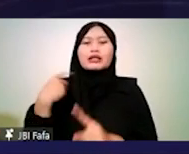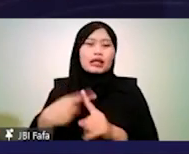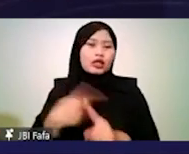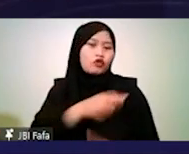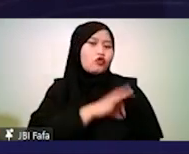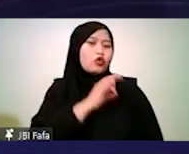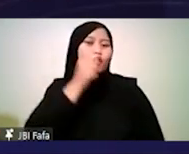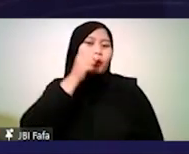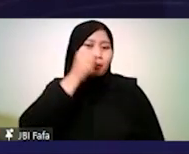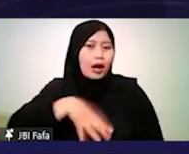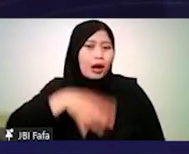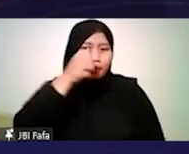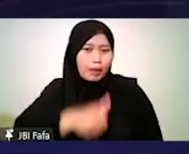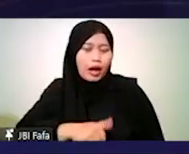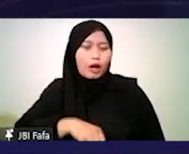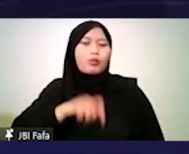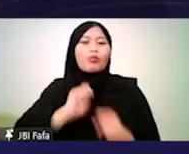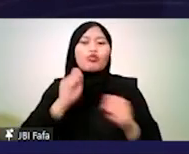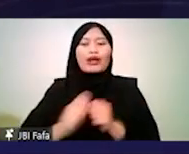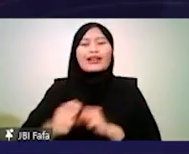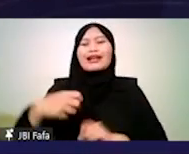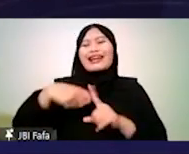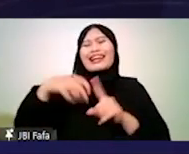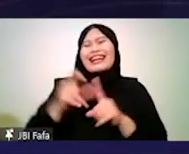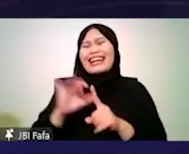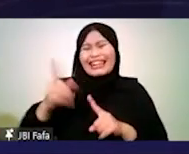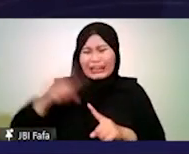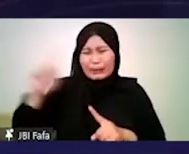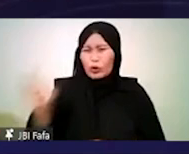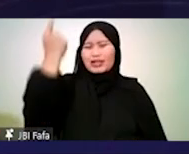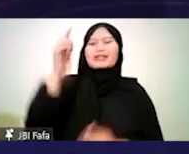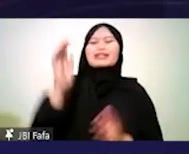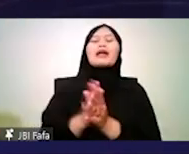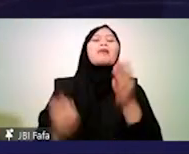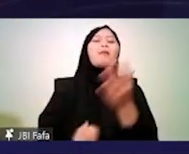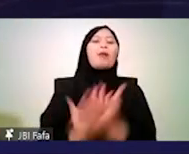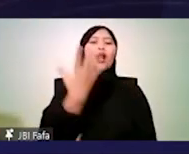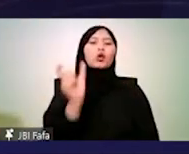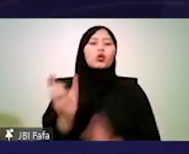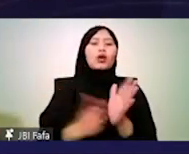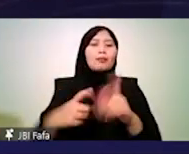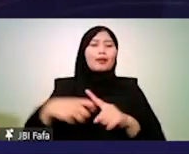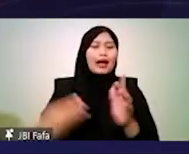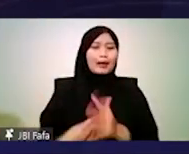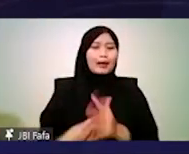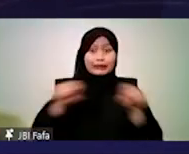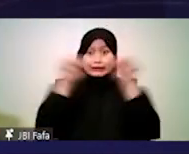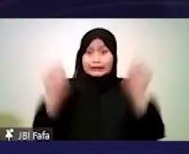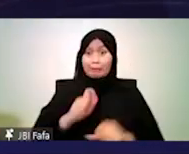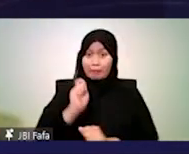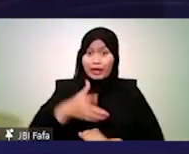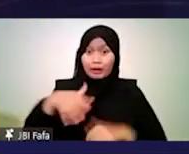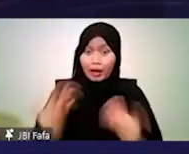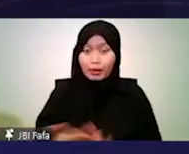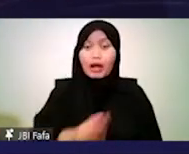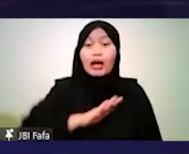menyerukan pada kredit-kredit prioritas dan pengembangan UMKM sistem pembayaran mencetak dan